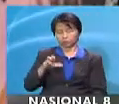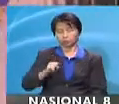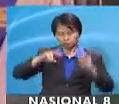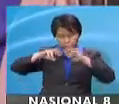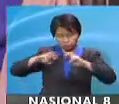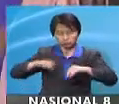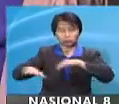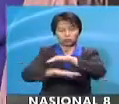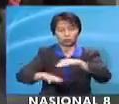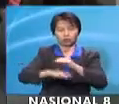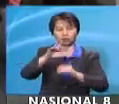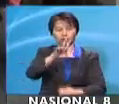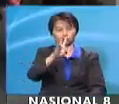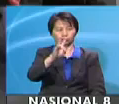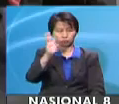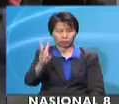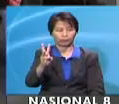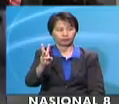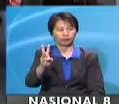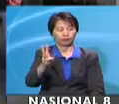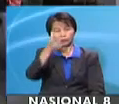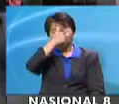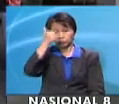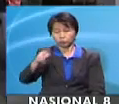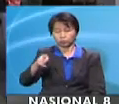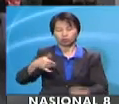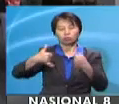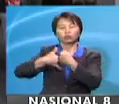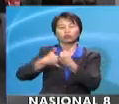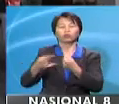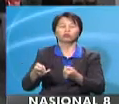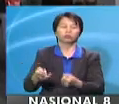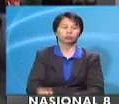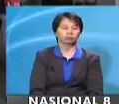disiasat di bawah seksyen 376 kanun keseksaan kerana merogol